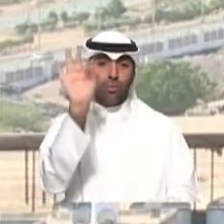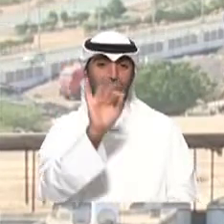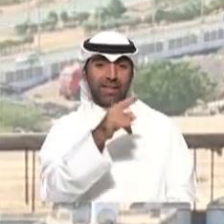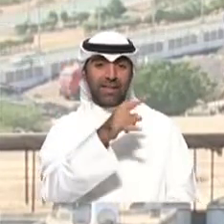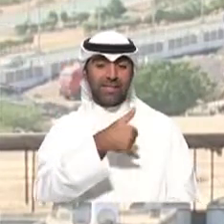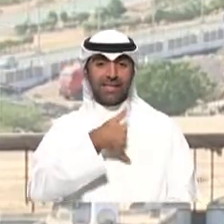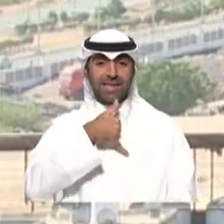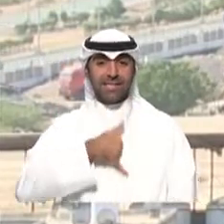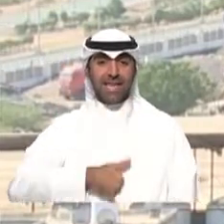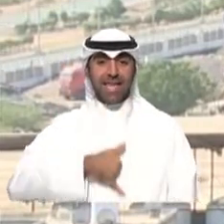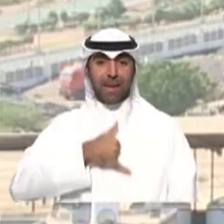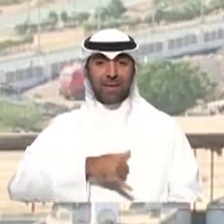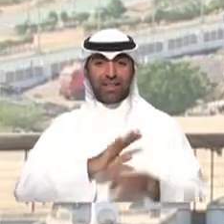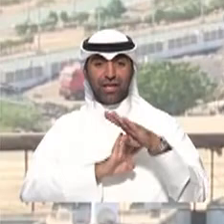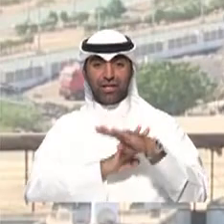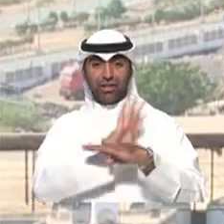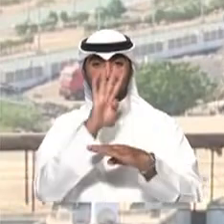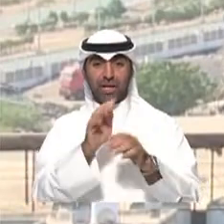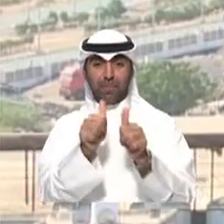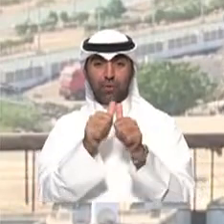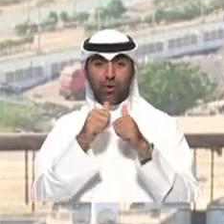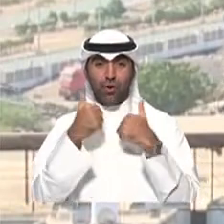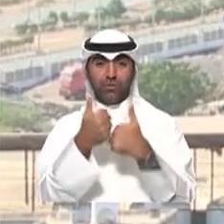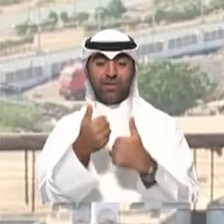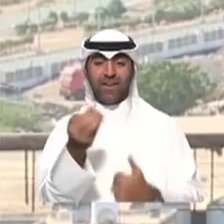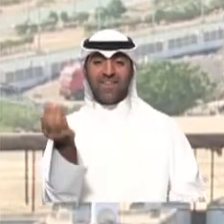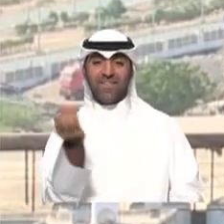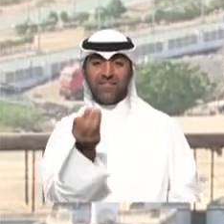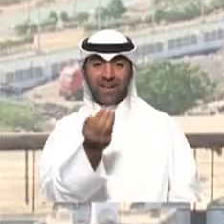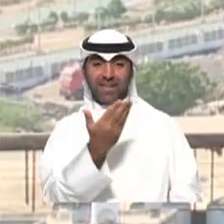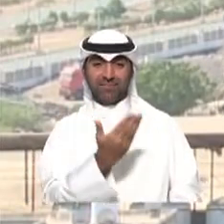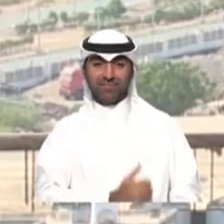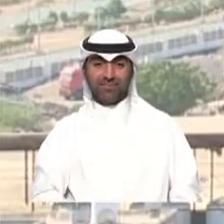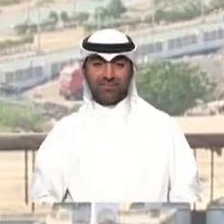مروان نبيل، لتلفزيون دولة الكويت، عدن.